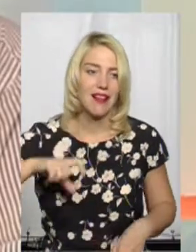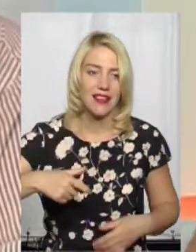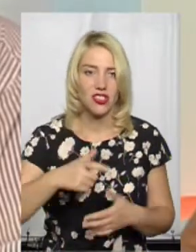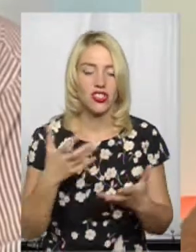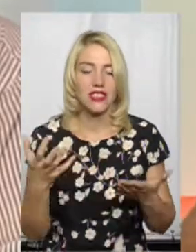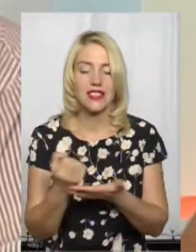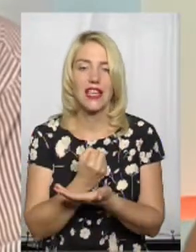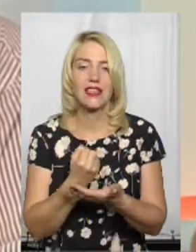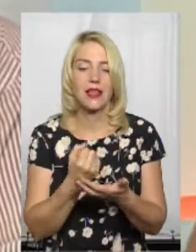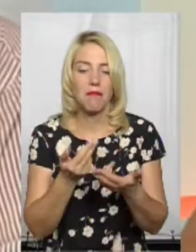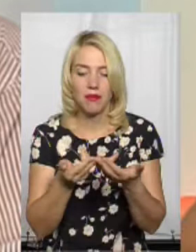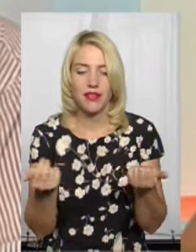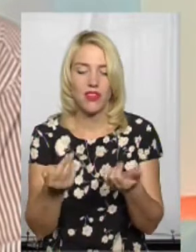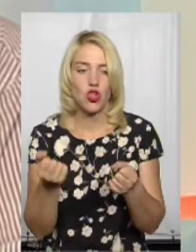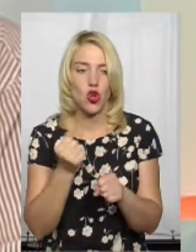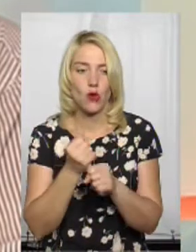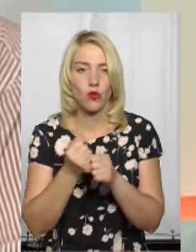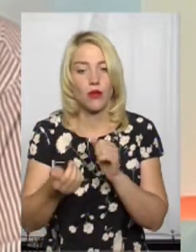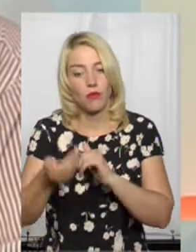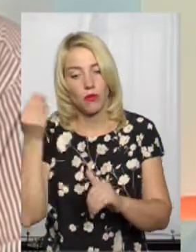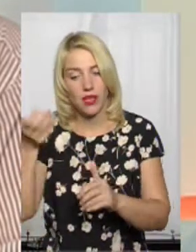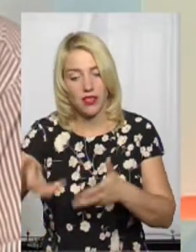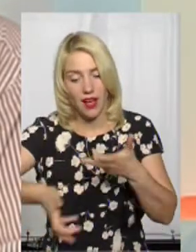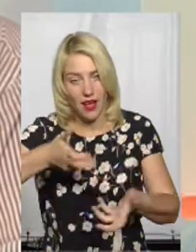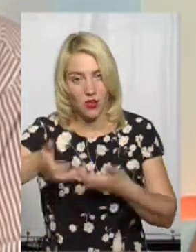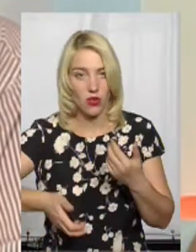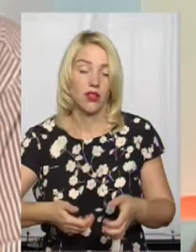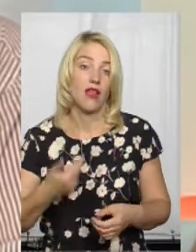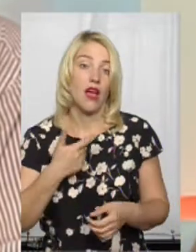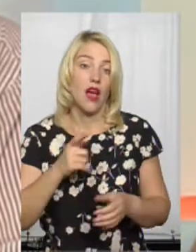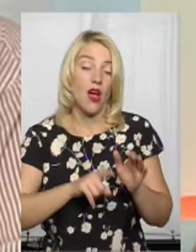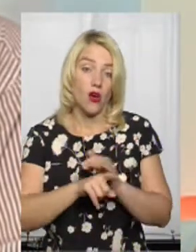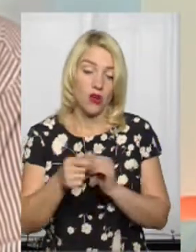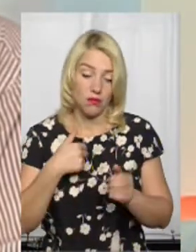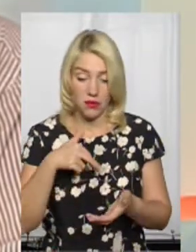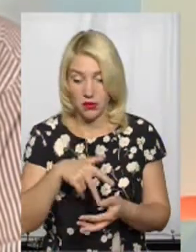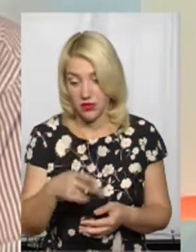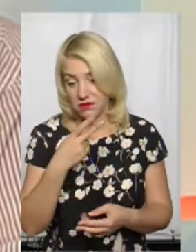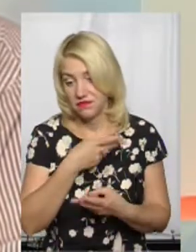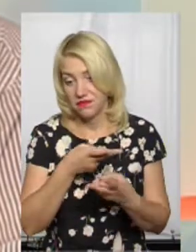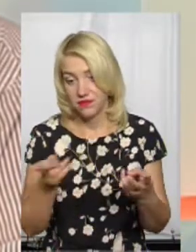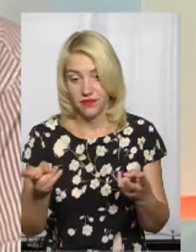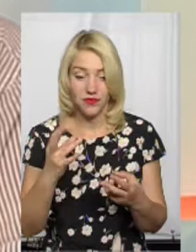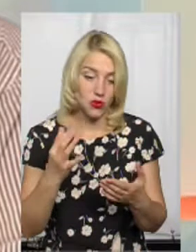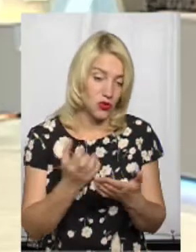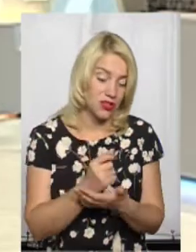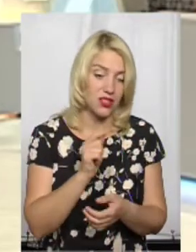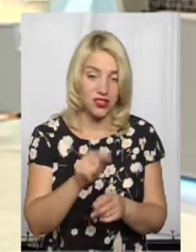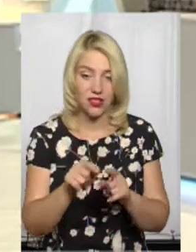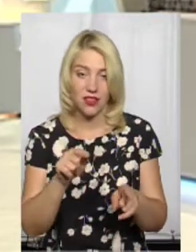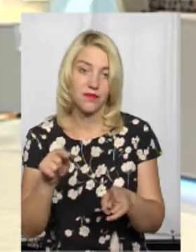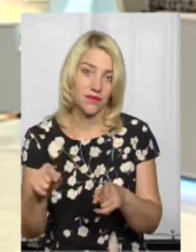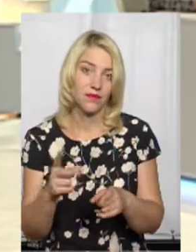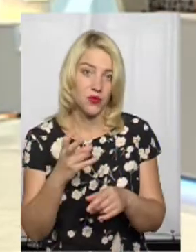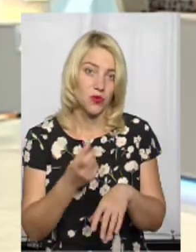знайти роботи попередніх археологів. Так. І спочатку, коли ми підійшли, нам здалося, знайшли декілька, ну, для